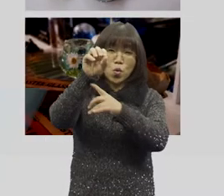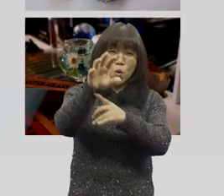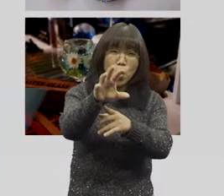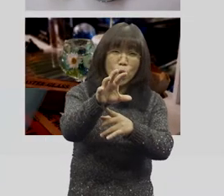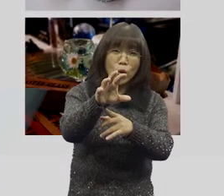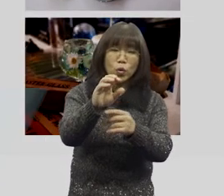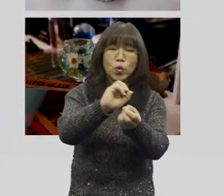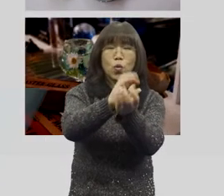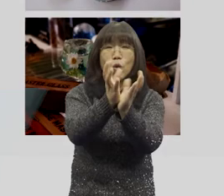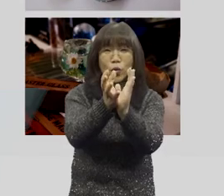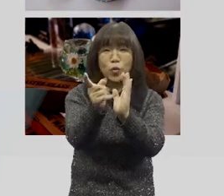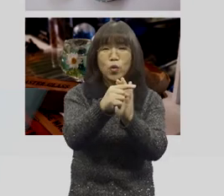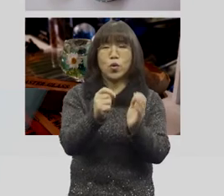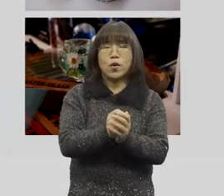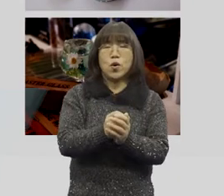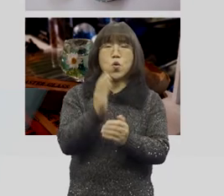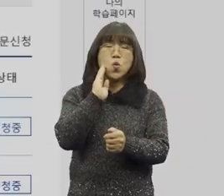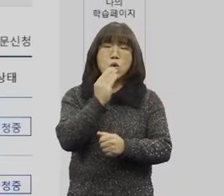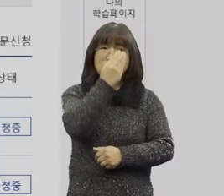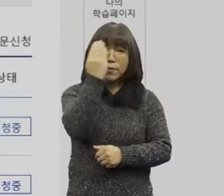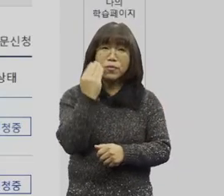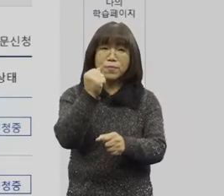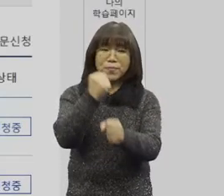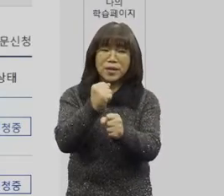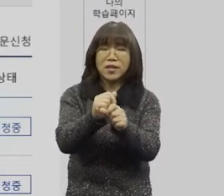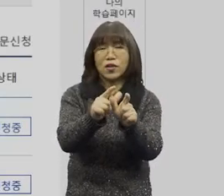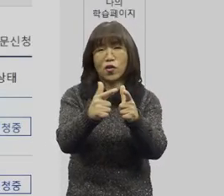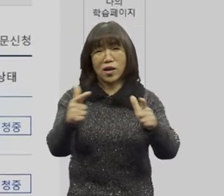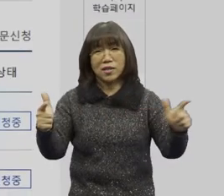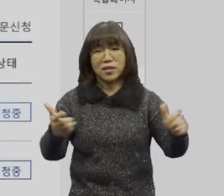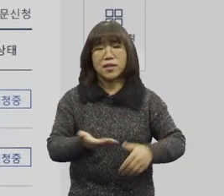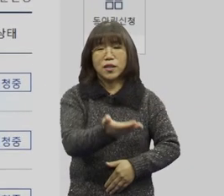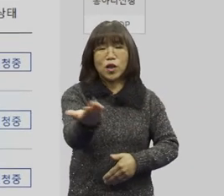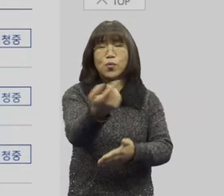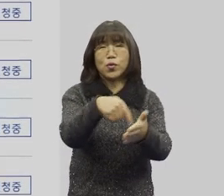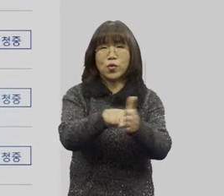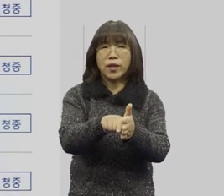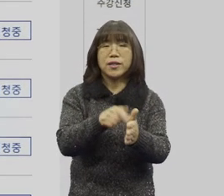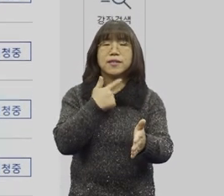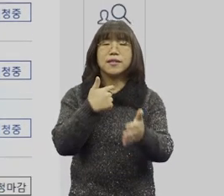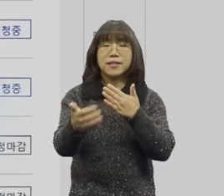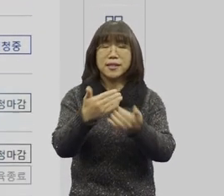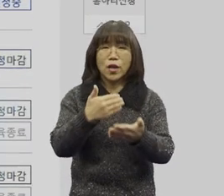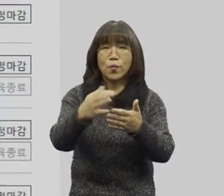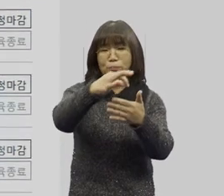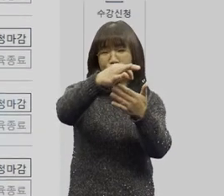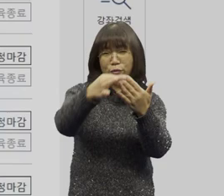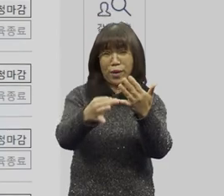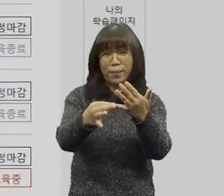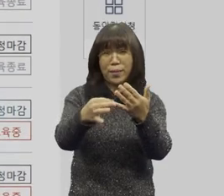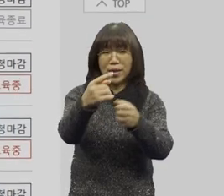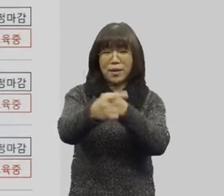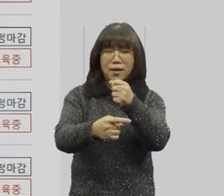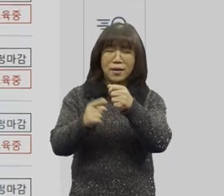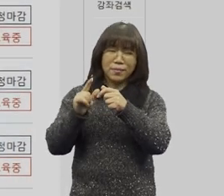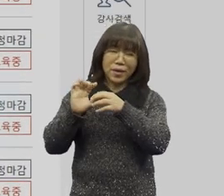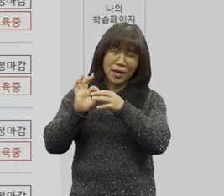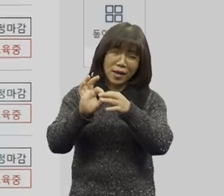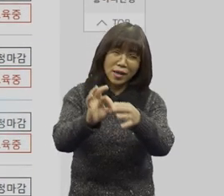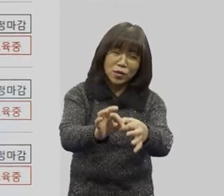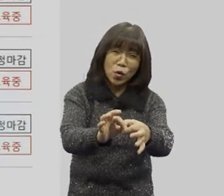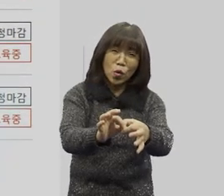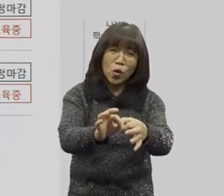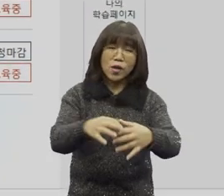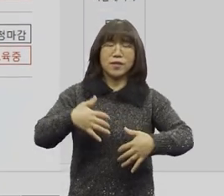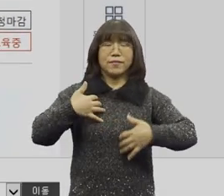플라워 조명, 천연 화장품 만들기 등 코로나로 지친 구민들을 위한 힐링 체험 프로그램과 매년 구민들의 큰